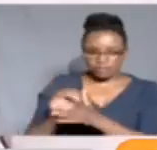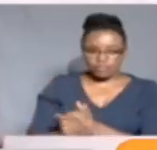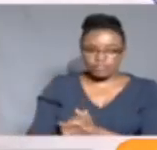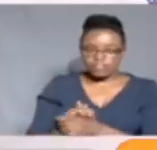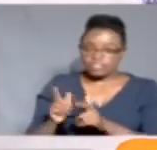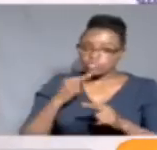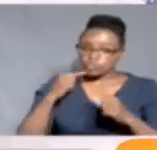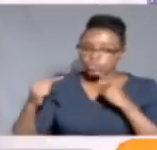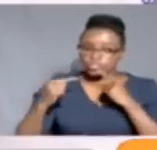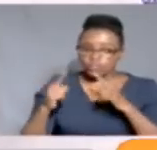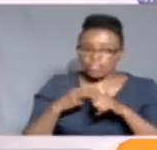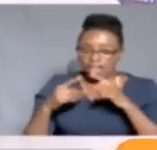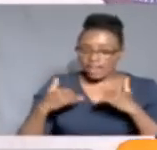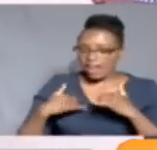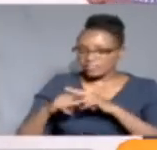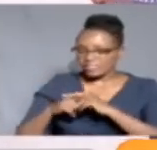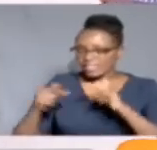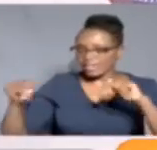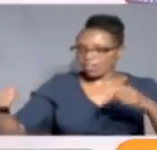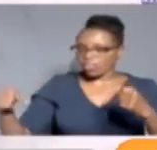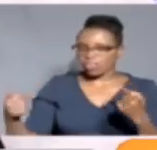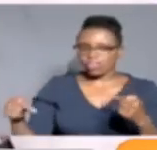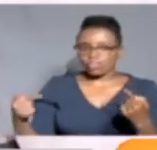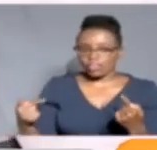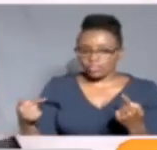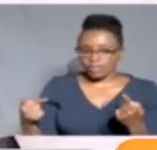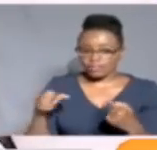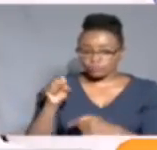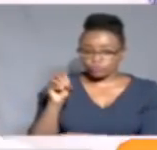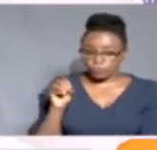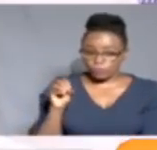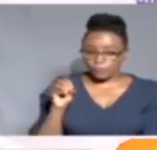Kuongea hivyo tayari sasa ikaanza kuwa vita. Sasa